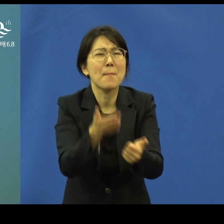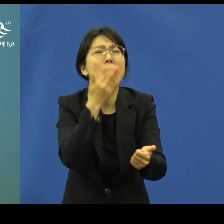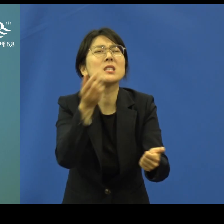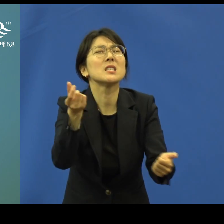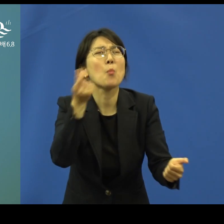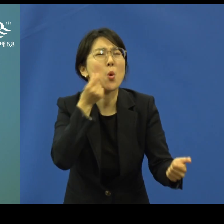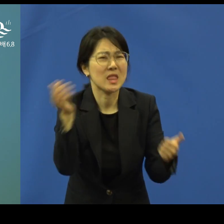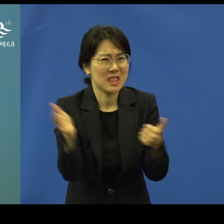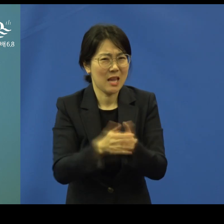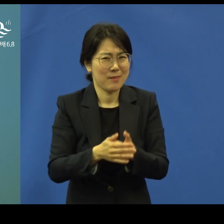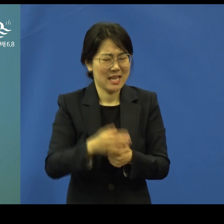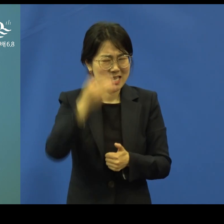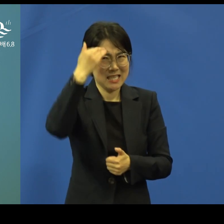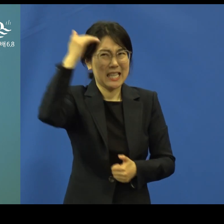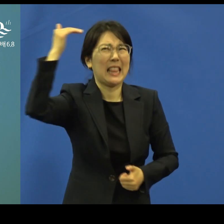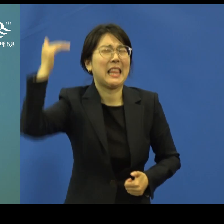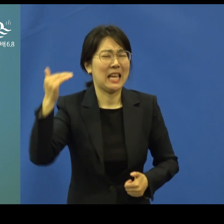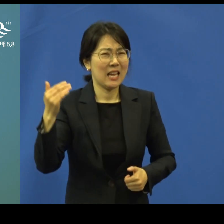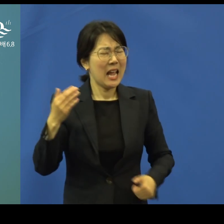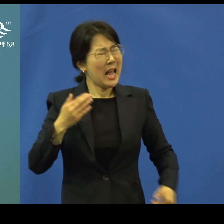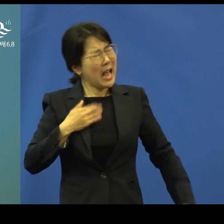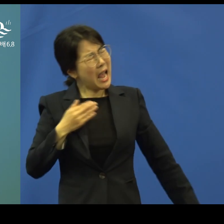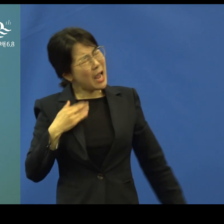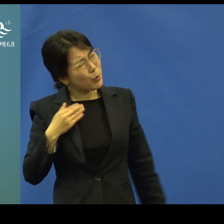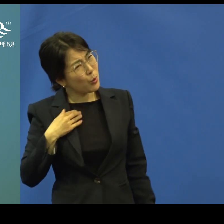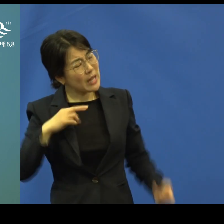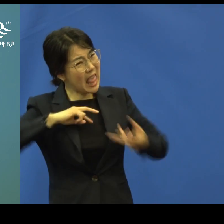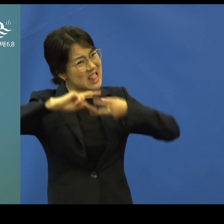못 드신 거예요. 제가 훨씬 더 클 뻔했는데